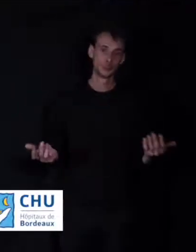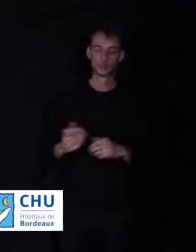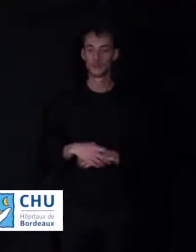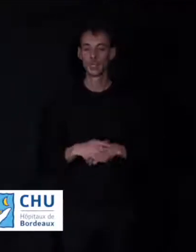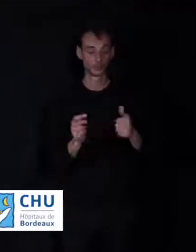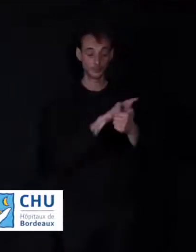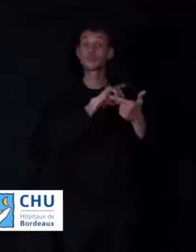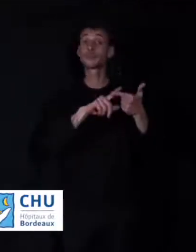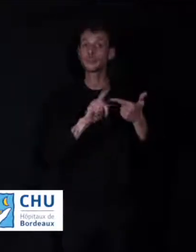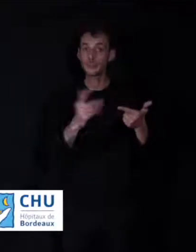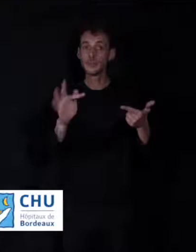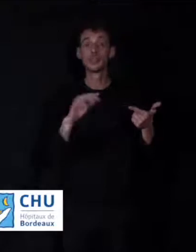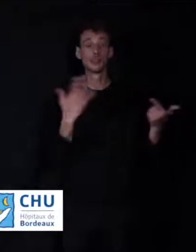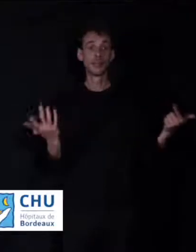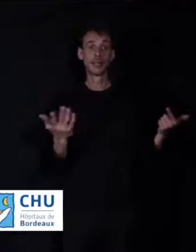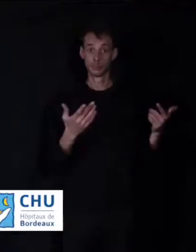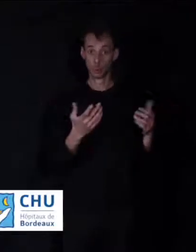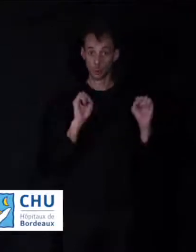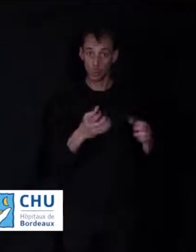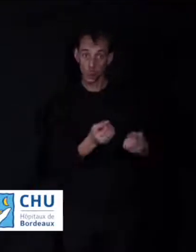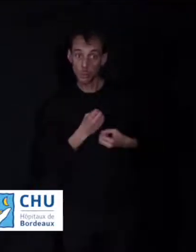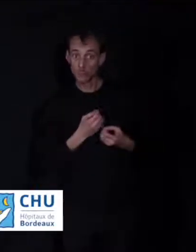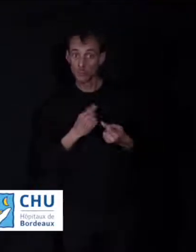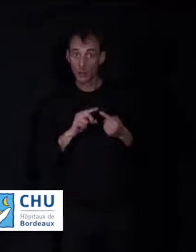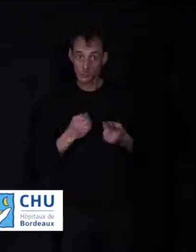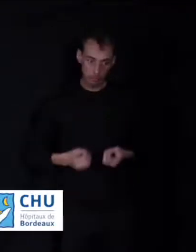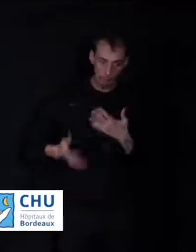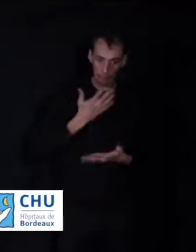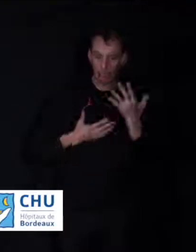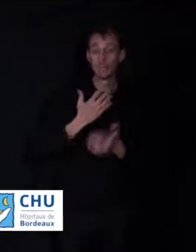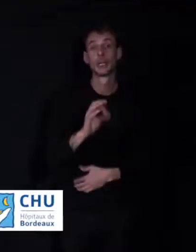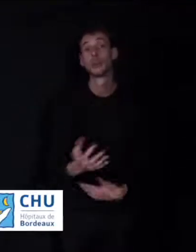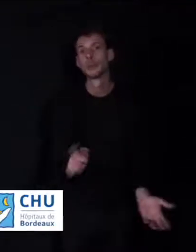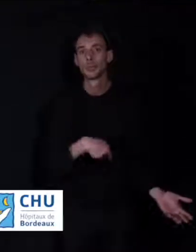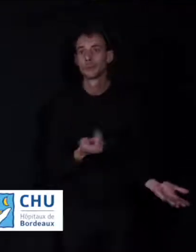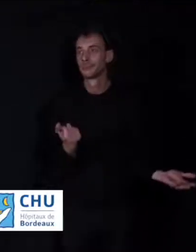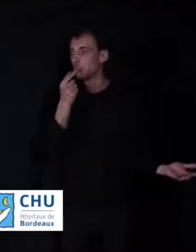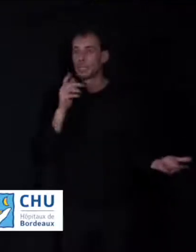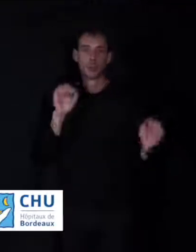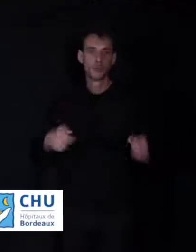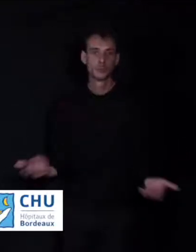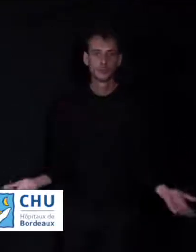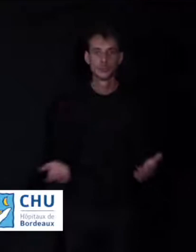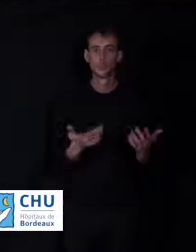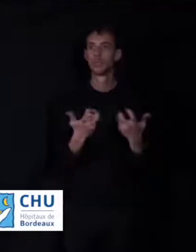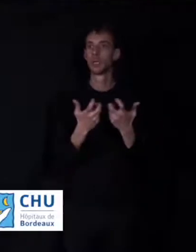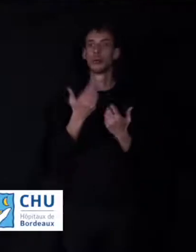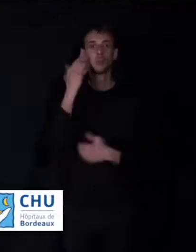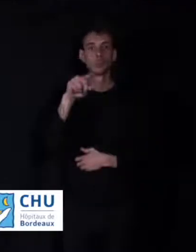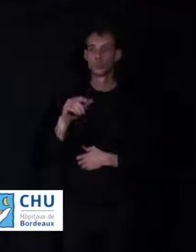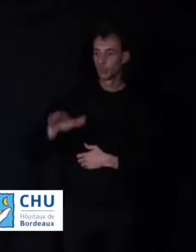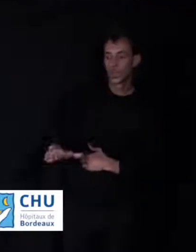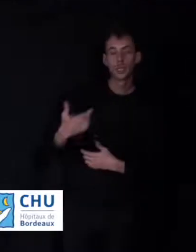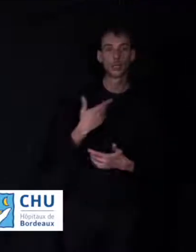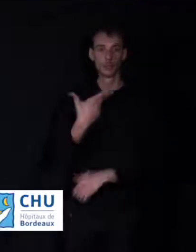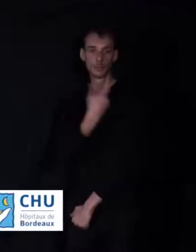envie de dire tout médicament. Donc les effets secondaires les plus fréquents, on le sait chez les petits, et après une vaccination, ils peuvent être un peu ronchons,